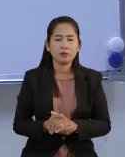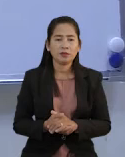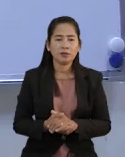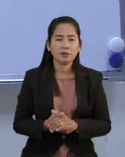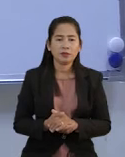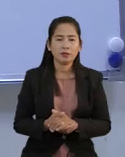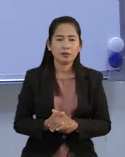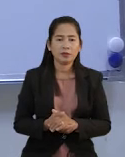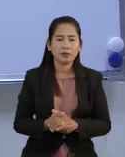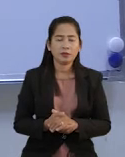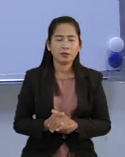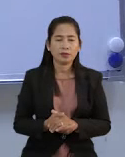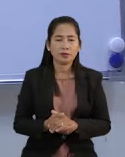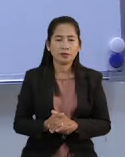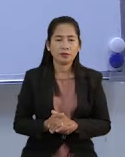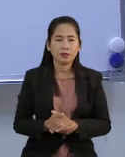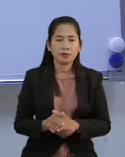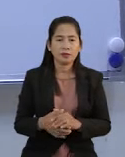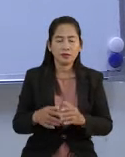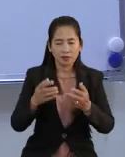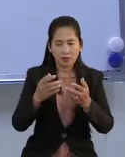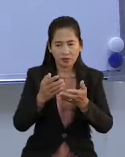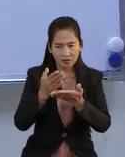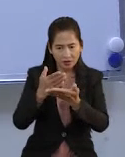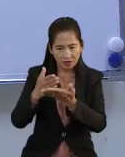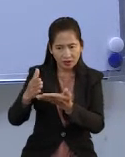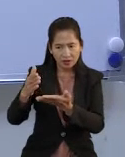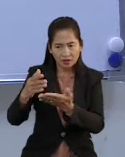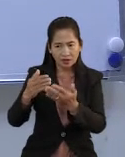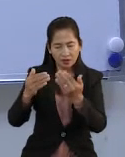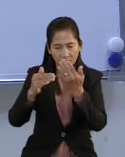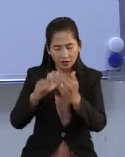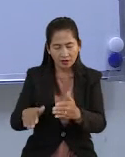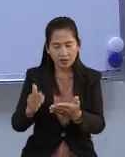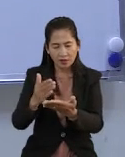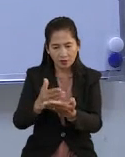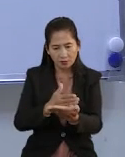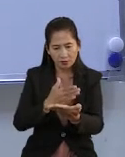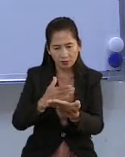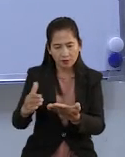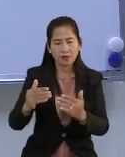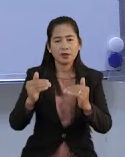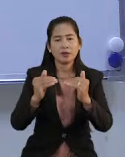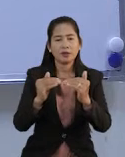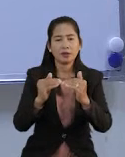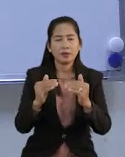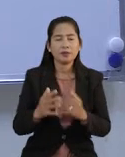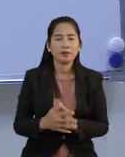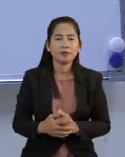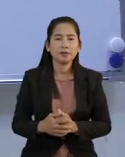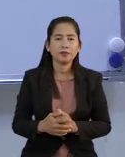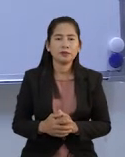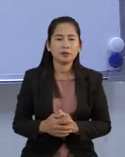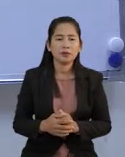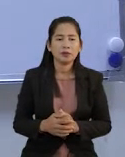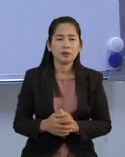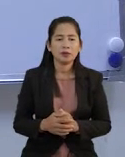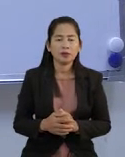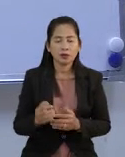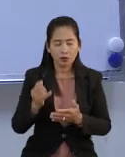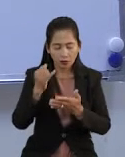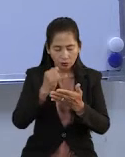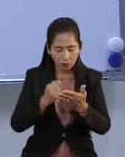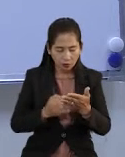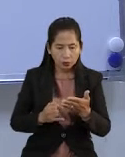chà chẳng nẹt rú chai cả đàn hết chia pi chậm này smart khnề hai nẹt rú nâng cục